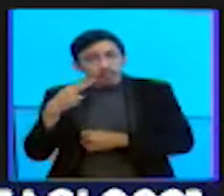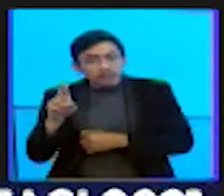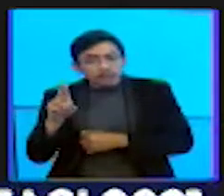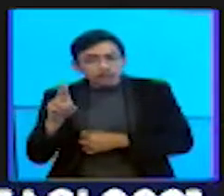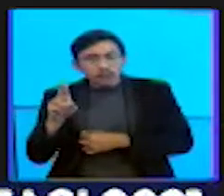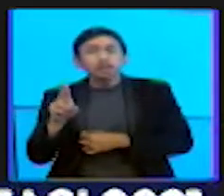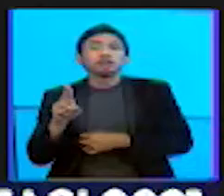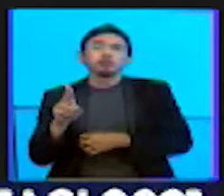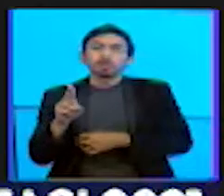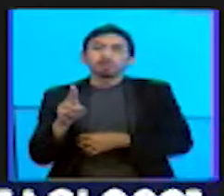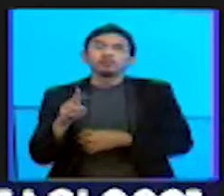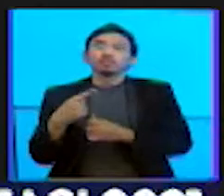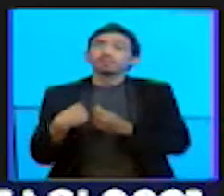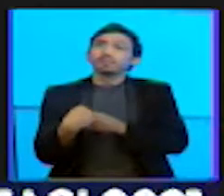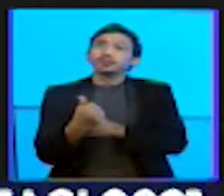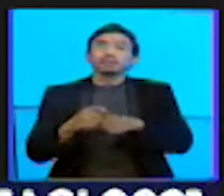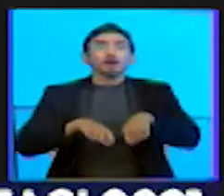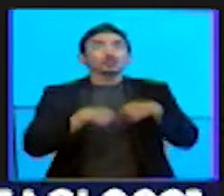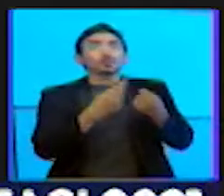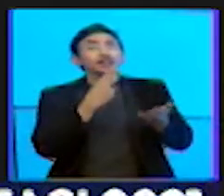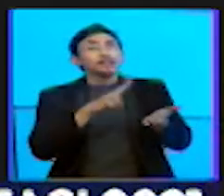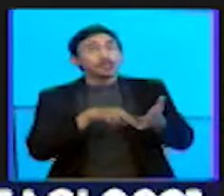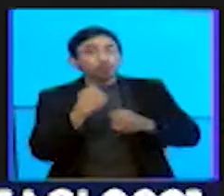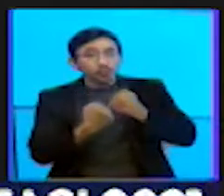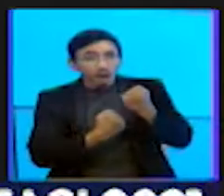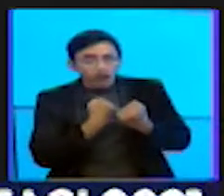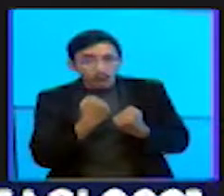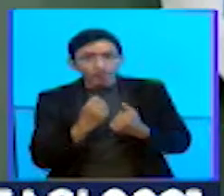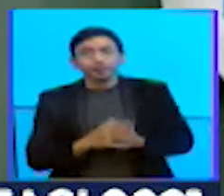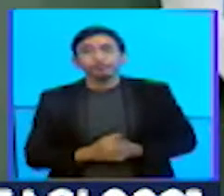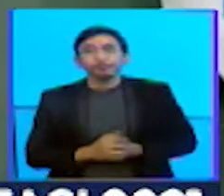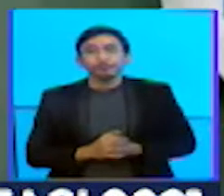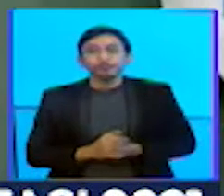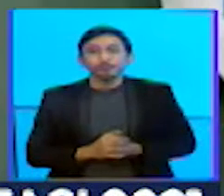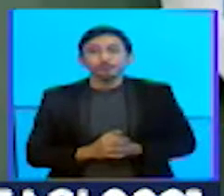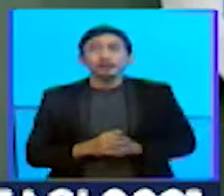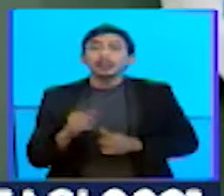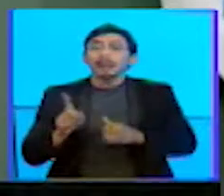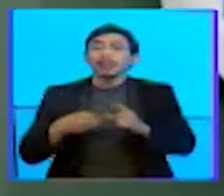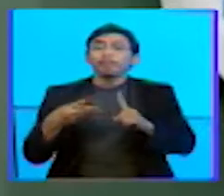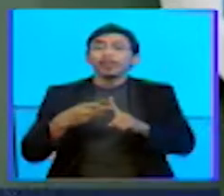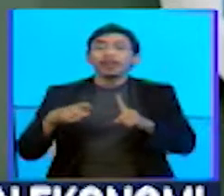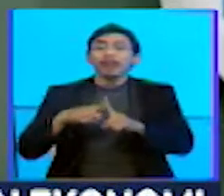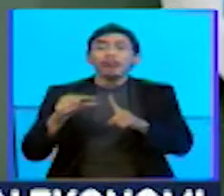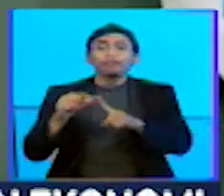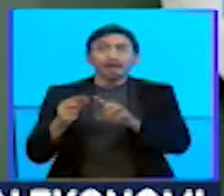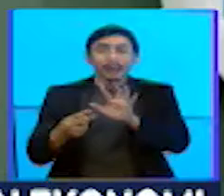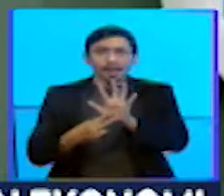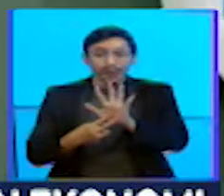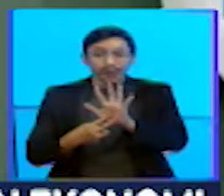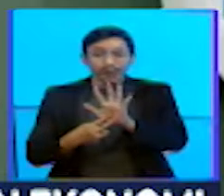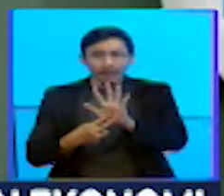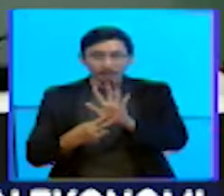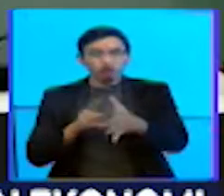usaha dan investasi. Kepala Badan Koordinasi Penanaman Modal BKPM Bahlil Lahadalia dalam MNC Group